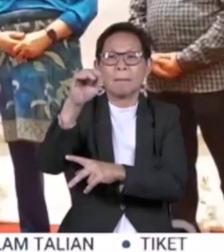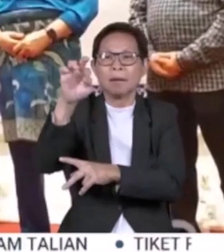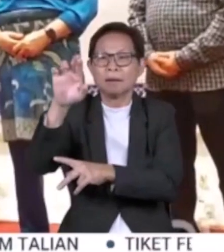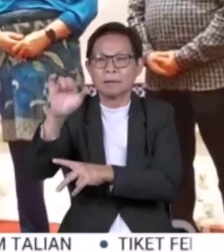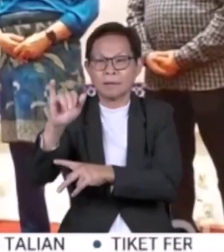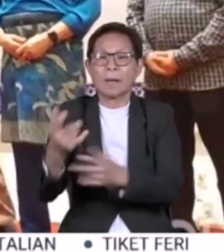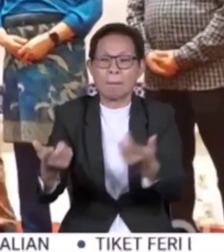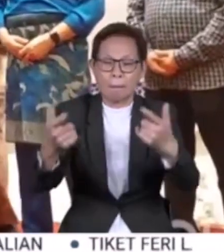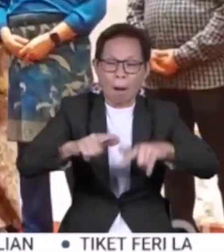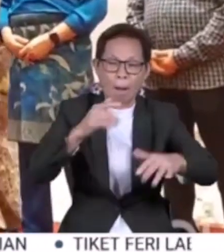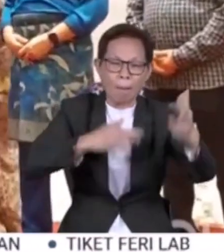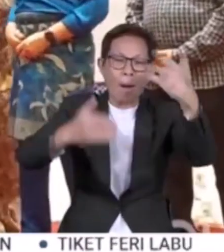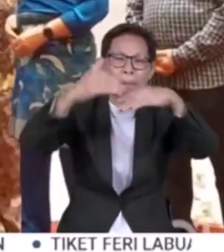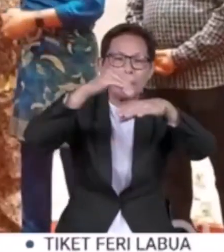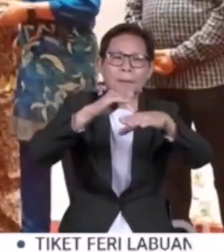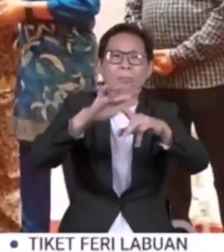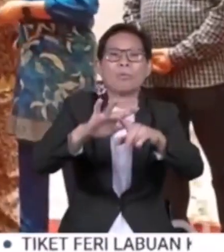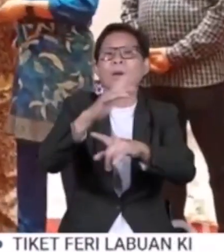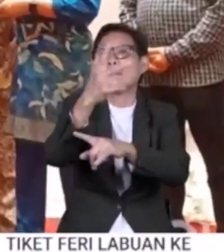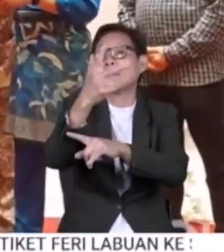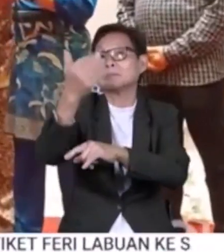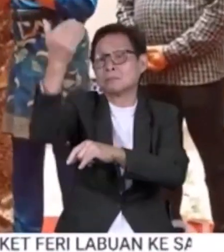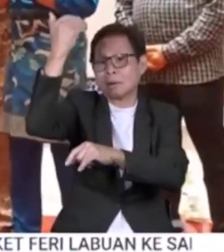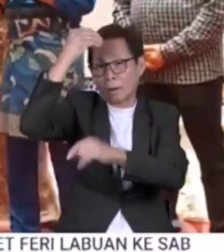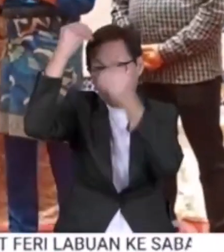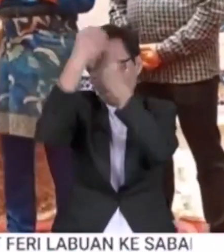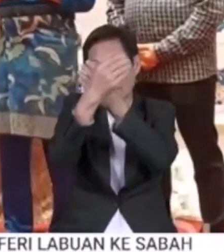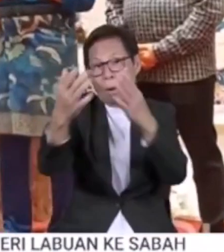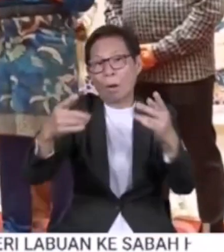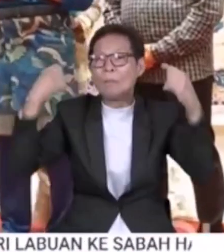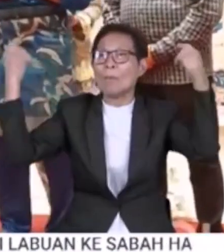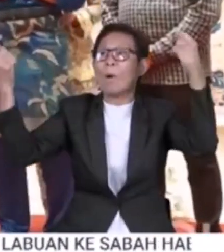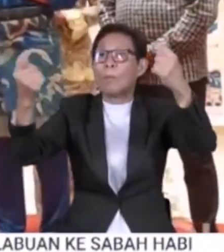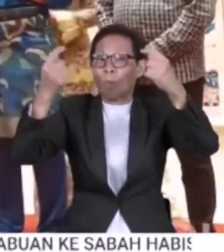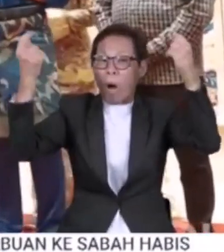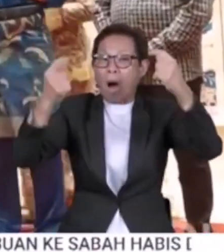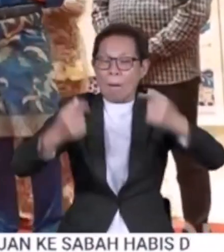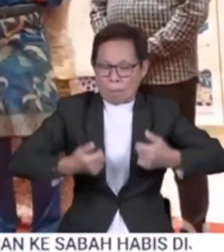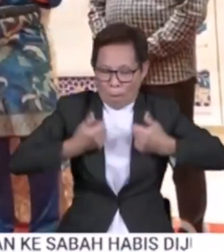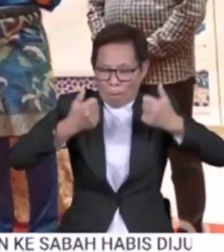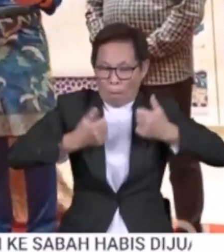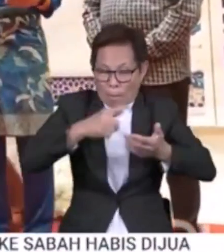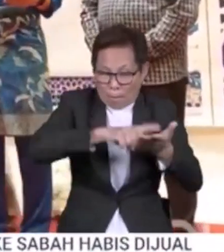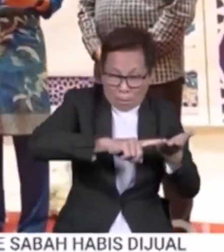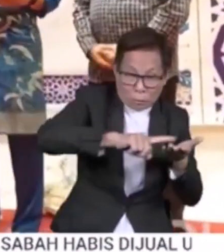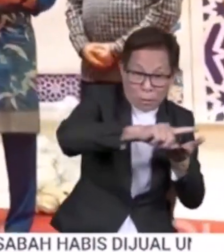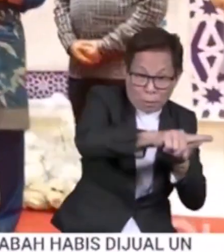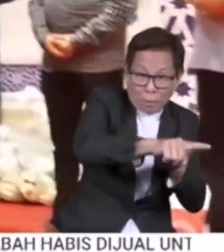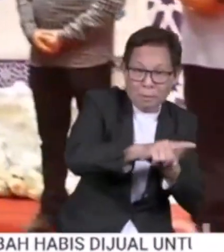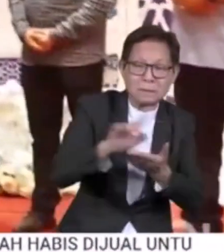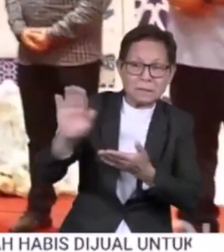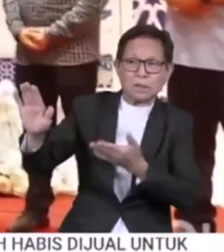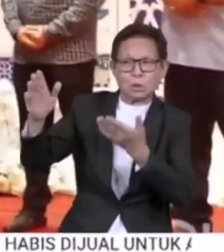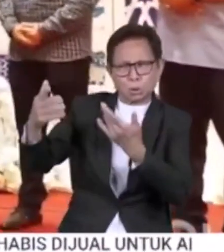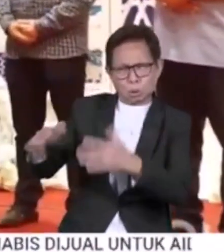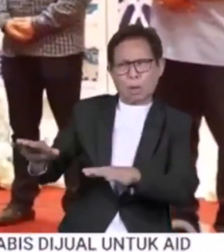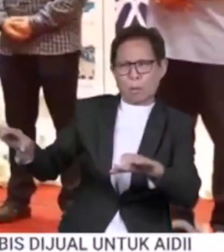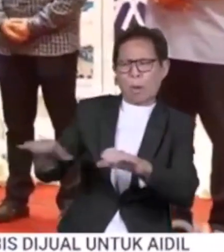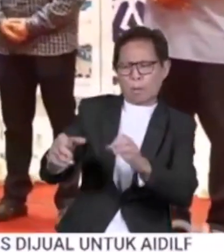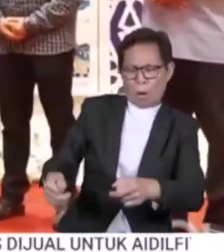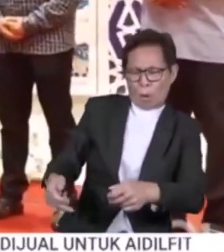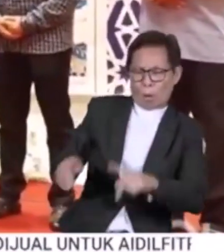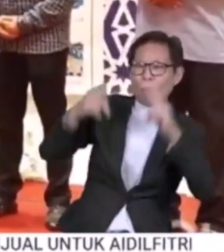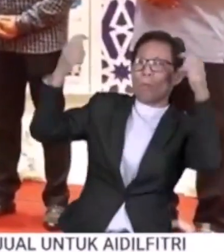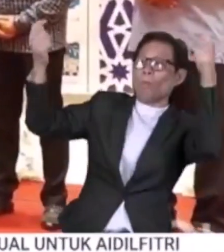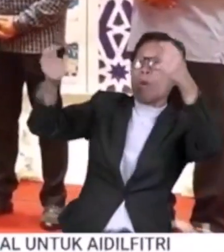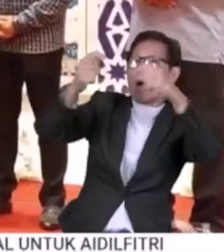kejadian kebakaran pada bulan masih lalu dia juga memberitahu sempurna dengan sambutan hari raya Minggu hadapan pihaknya telah mengambil peluang